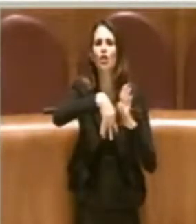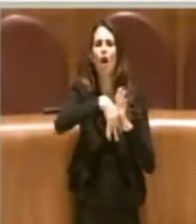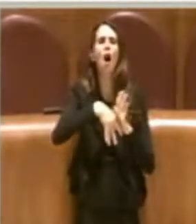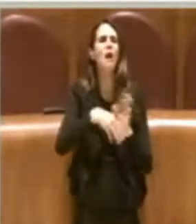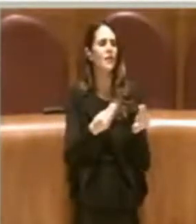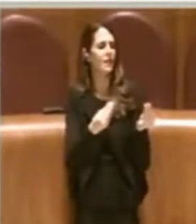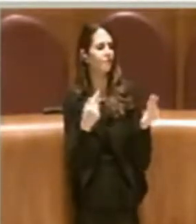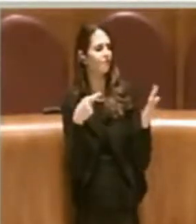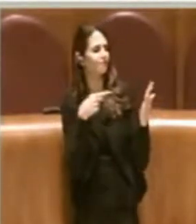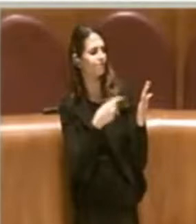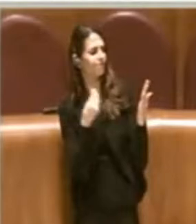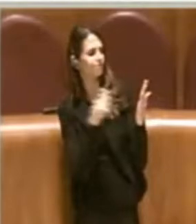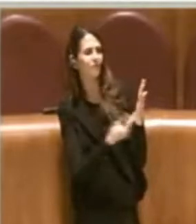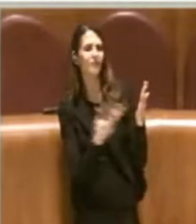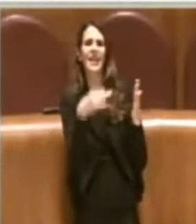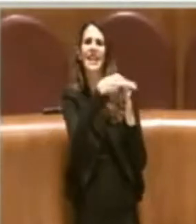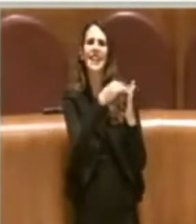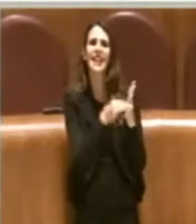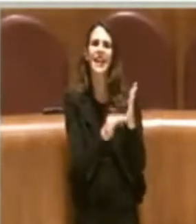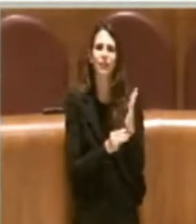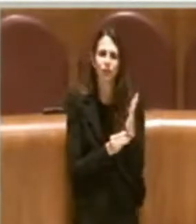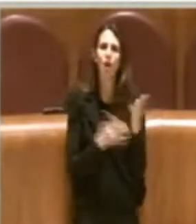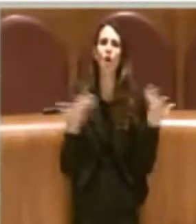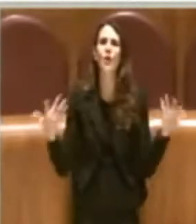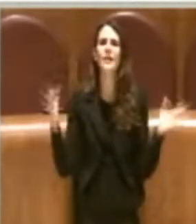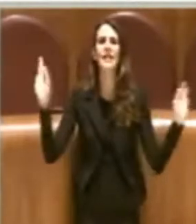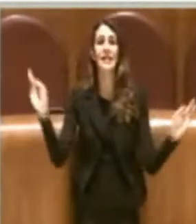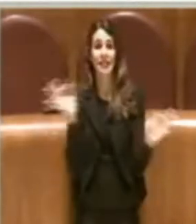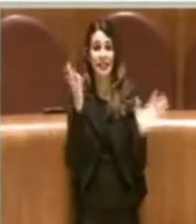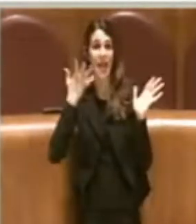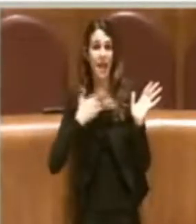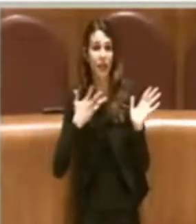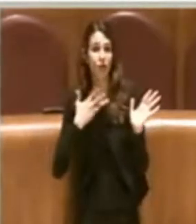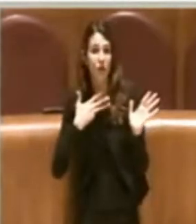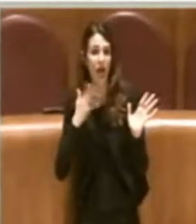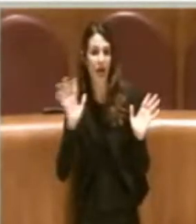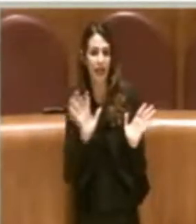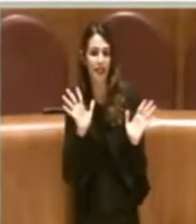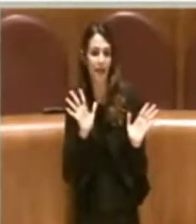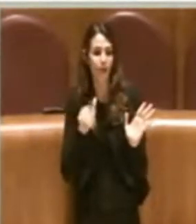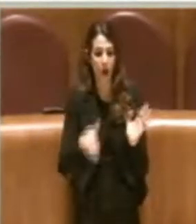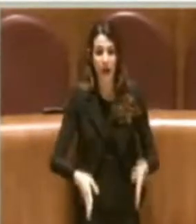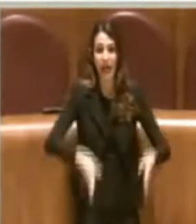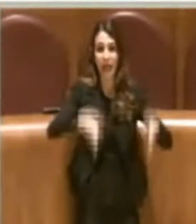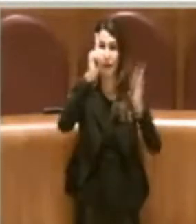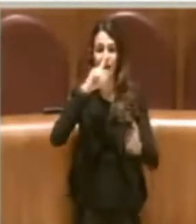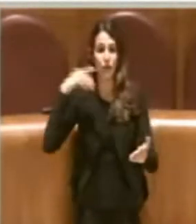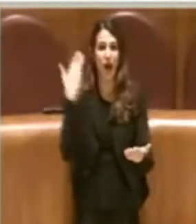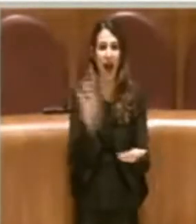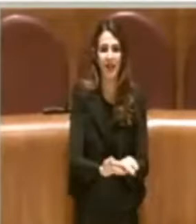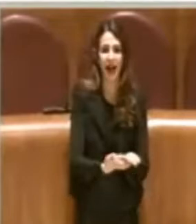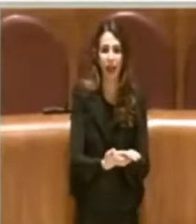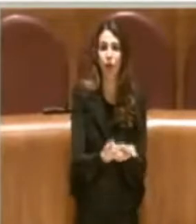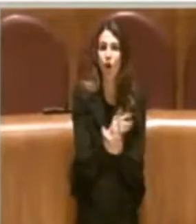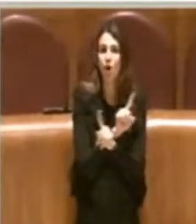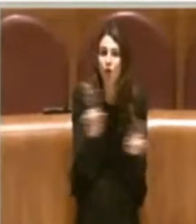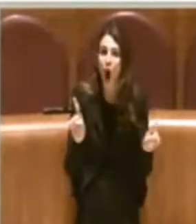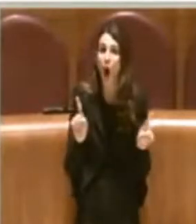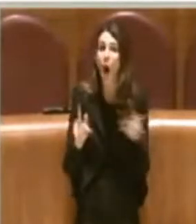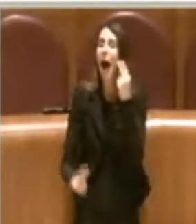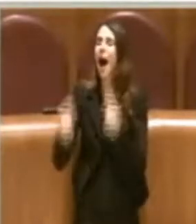si dovessero rilevare delle gravi inadempienze davanti da parte dei privati, l'amministrazione